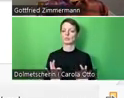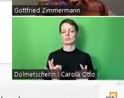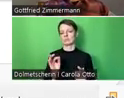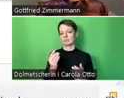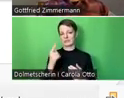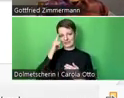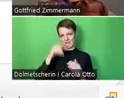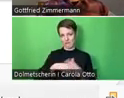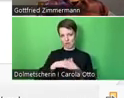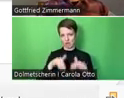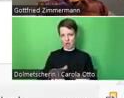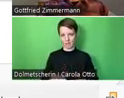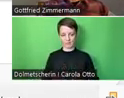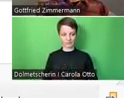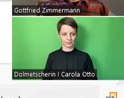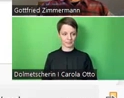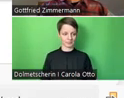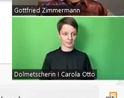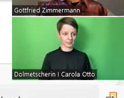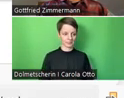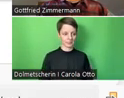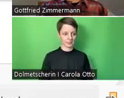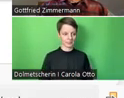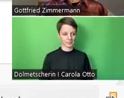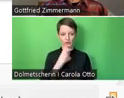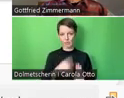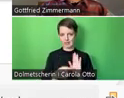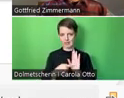Also, ich zeige das jetzt nochmal hier mit meinem Screenreader.